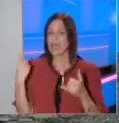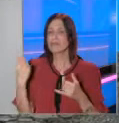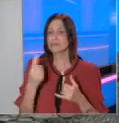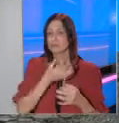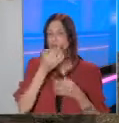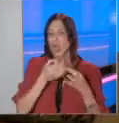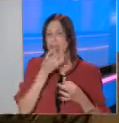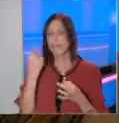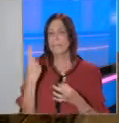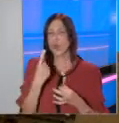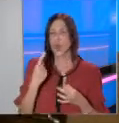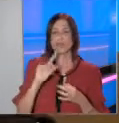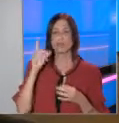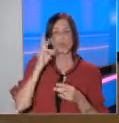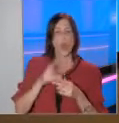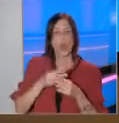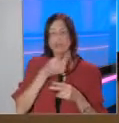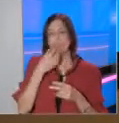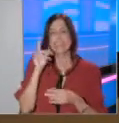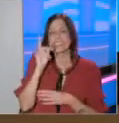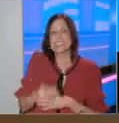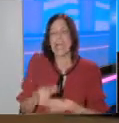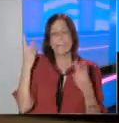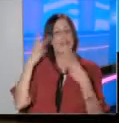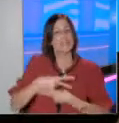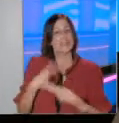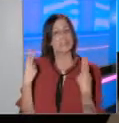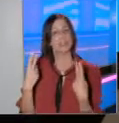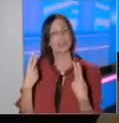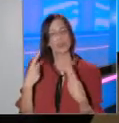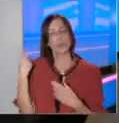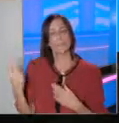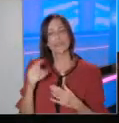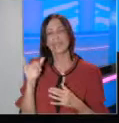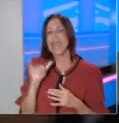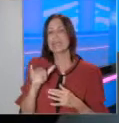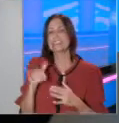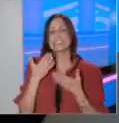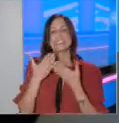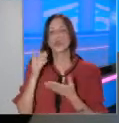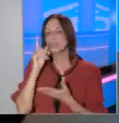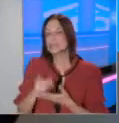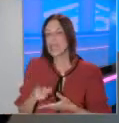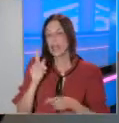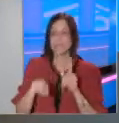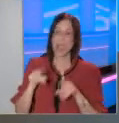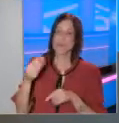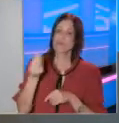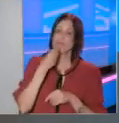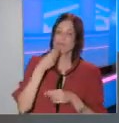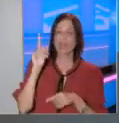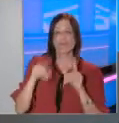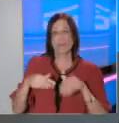את הצרכים, שואלים האם האנשים מבינים מה משמעות הבידוד, איזה סיוע הם צריכים, לפעמים זה מזון, לפעמים זה